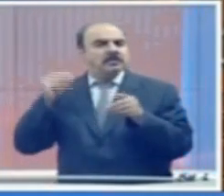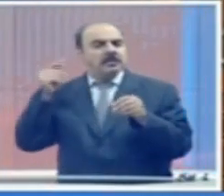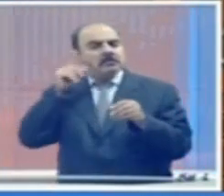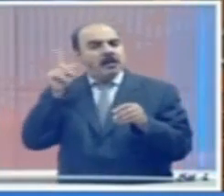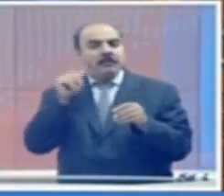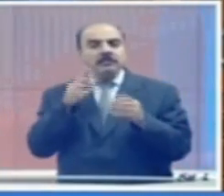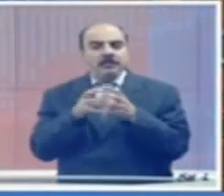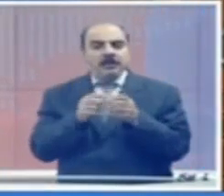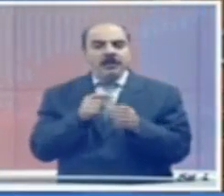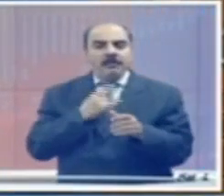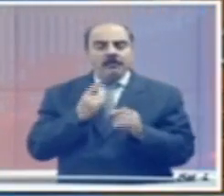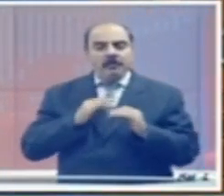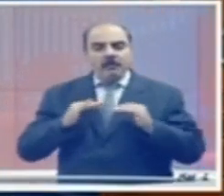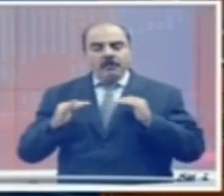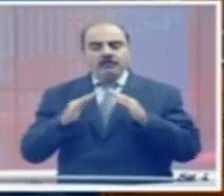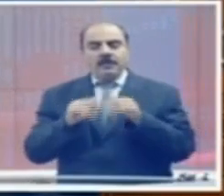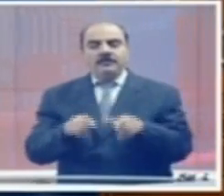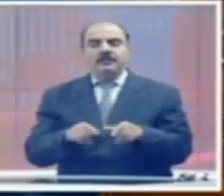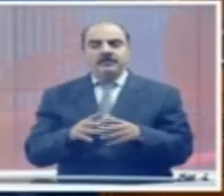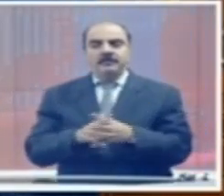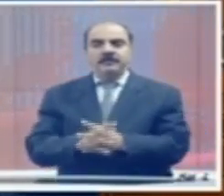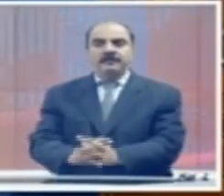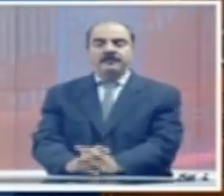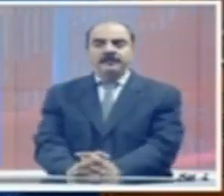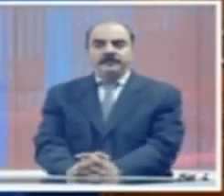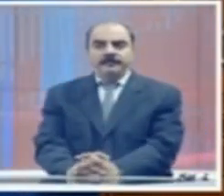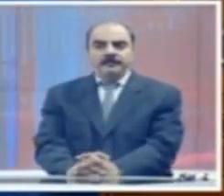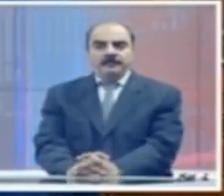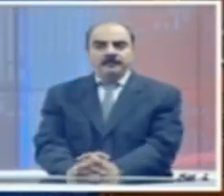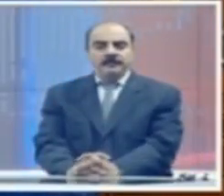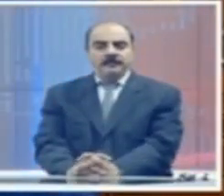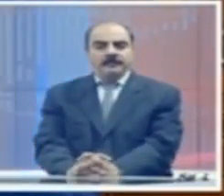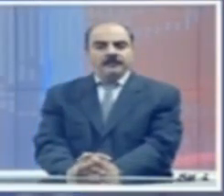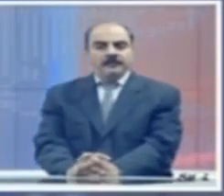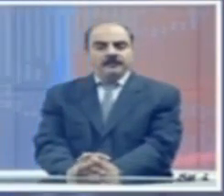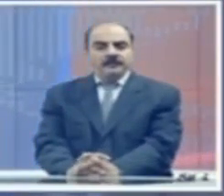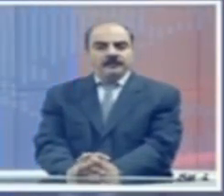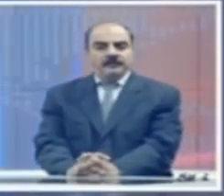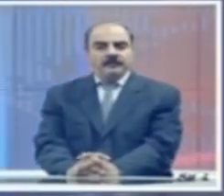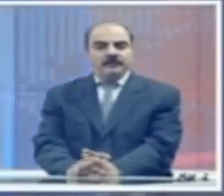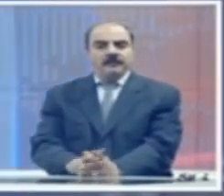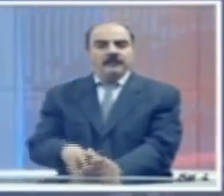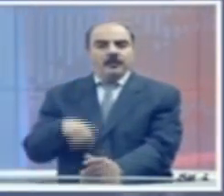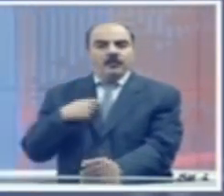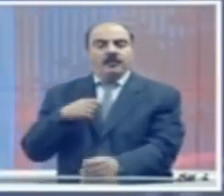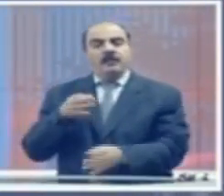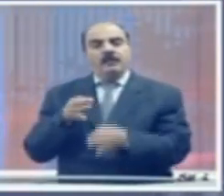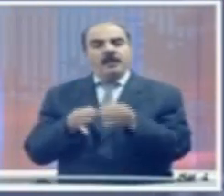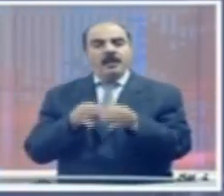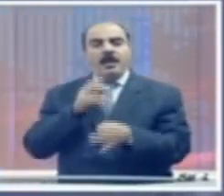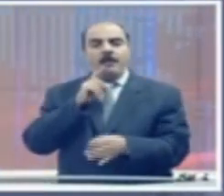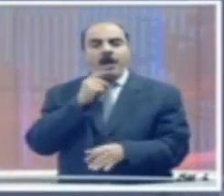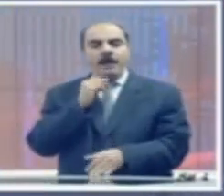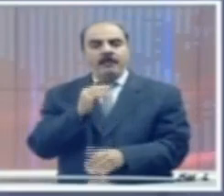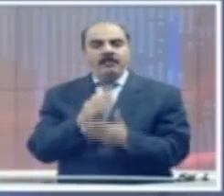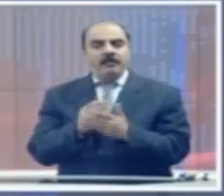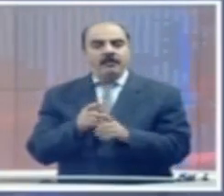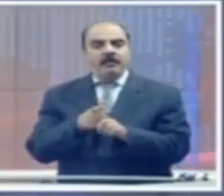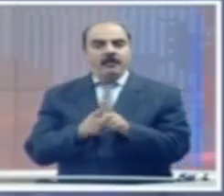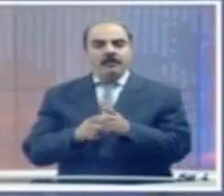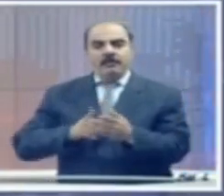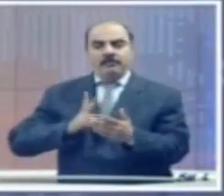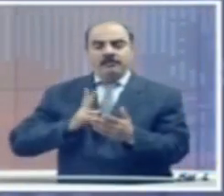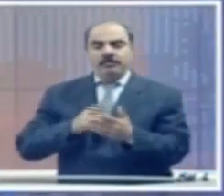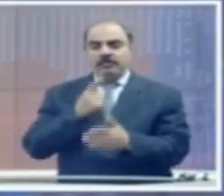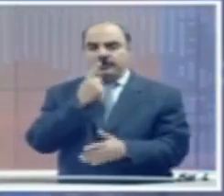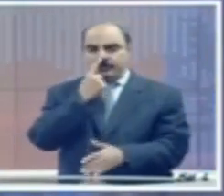ومفاهيم الأمن القومي المصري. أكد وزير المالية محمد معيط أن